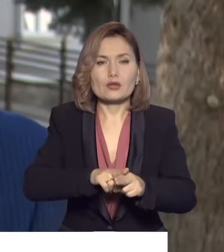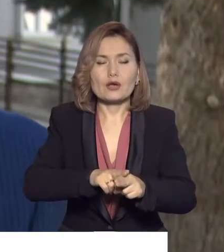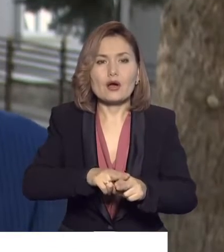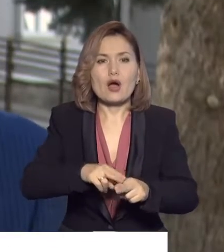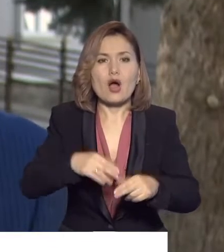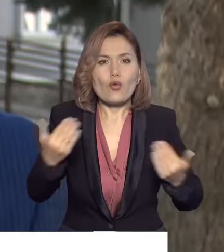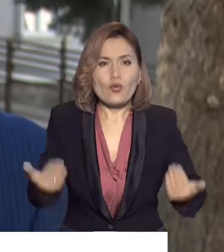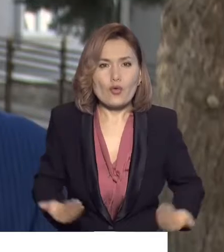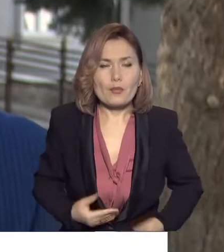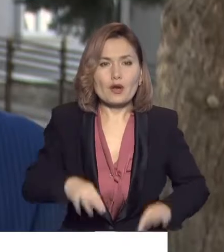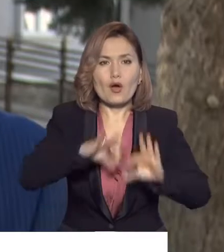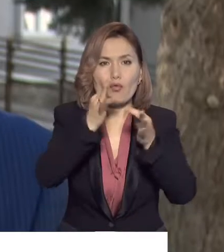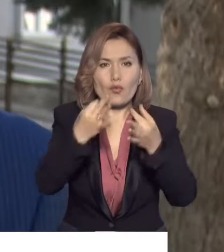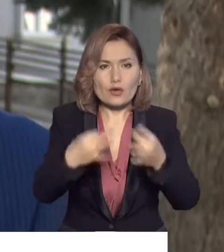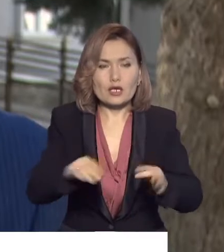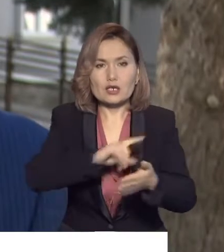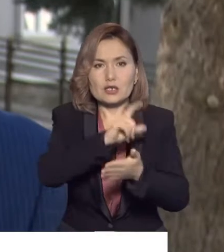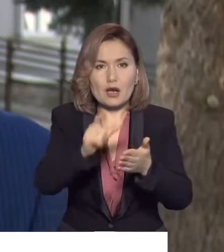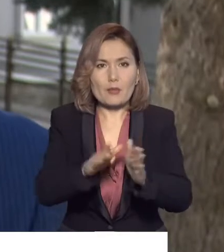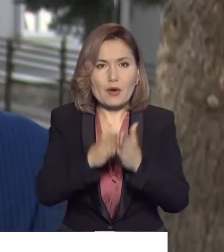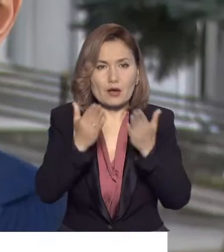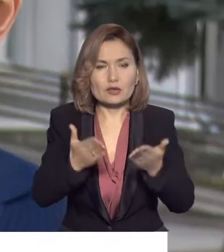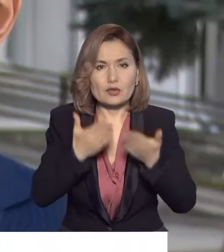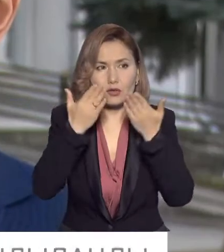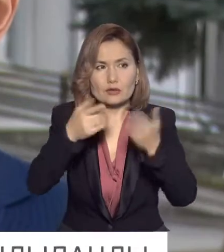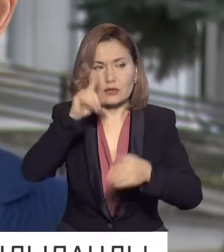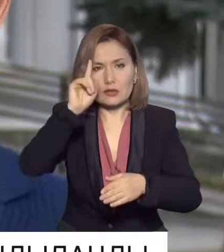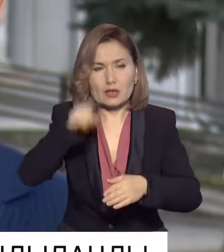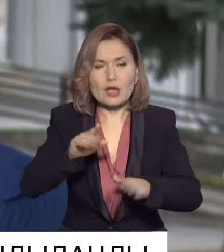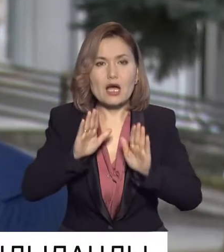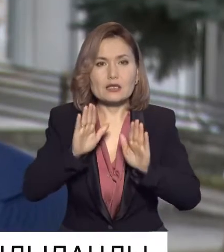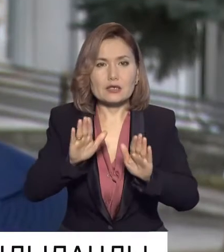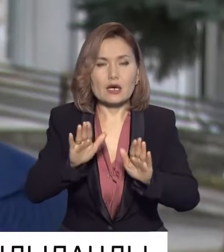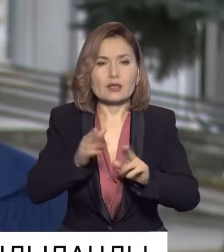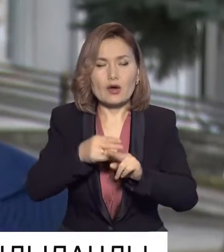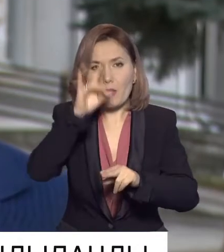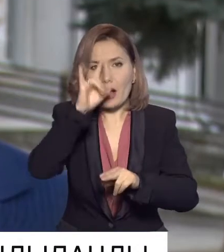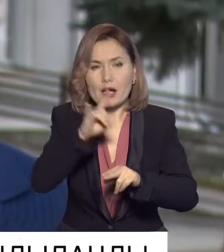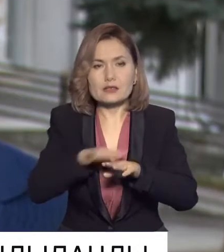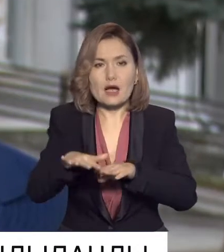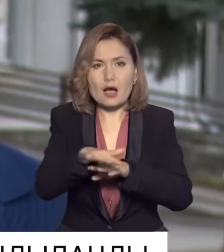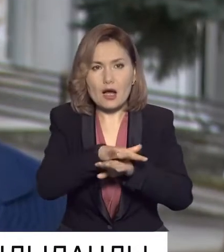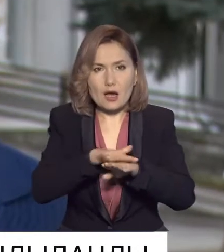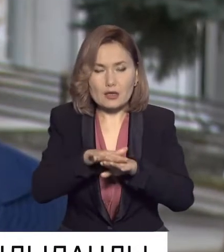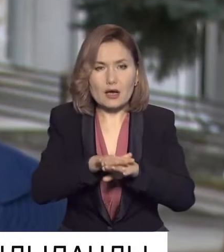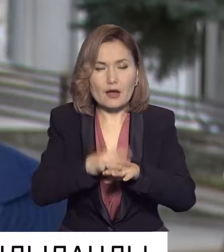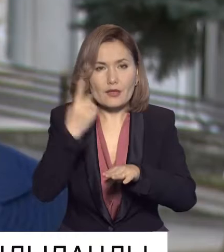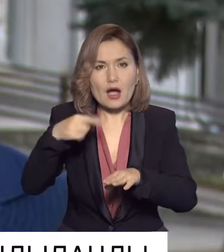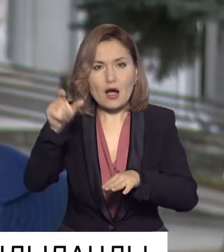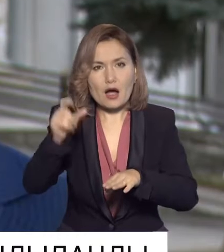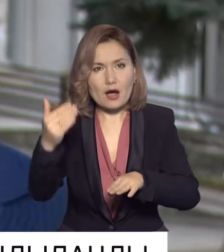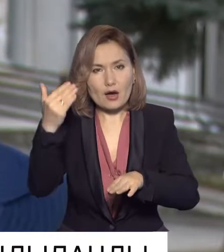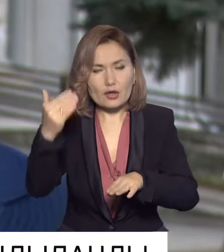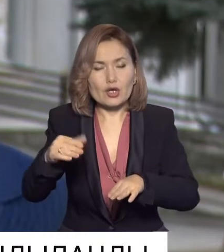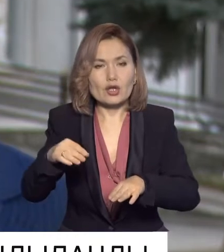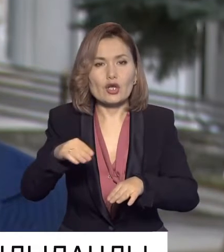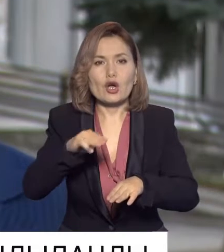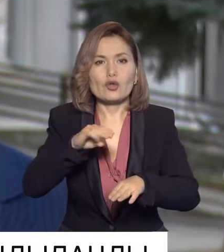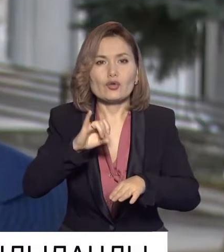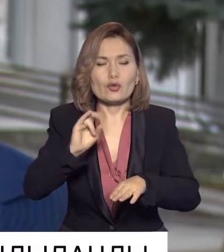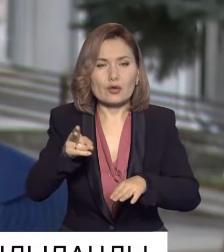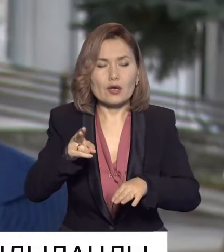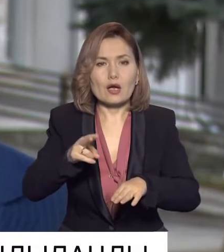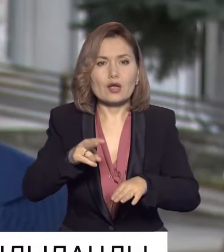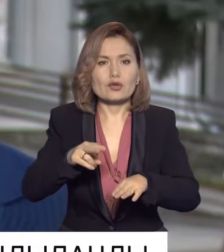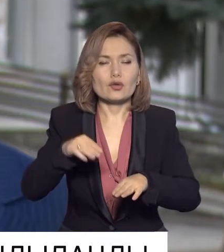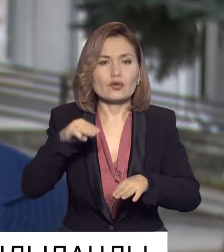туралы жастайымыздан естіп біліп жаттап өстік шығармаларын. Тек қана осы қазақ халқына ортақ тұлға деп емес, жалпы түркі дүниежүзіне